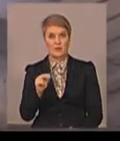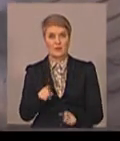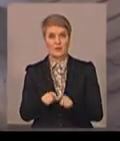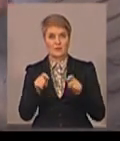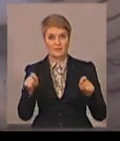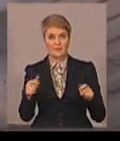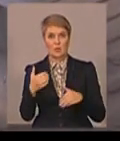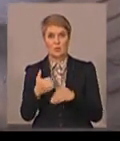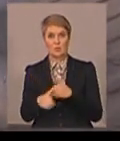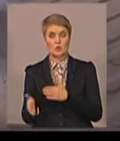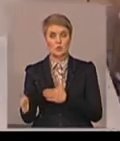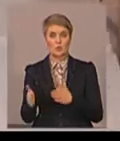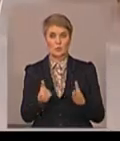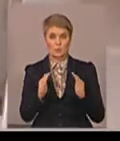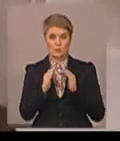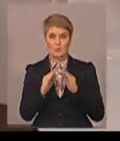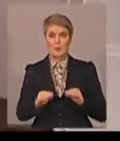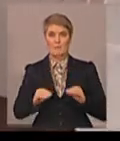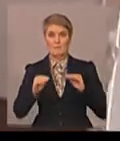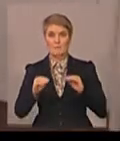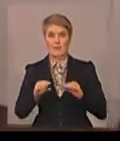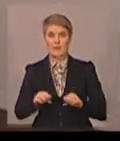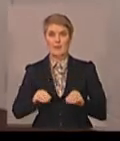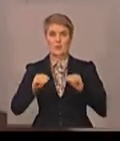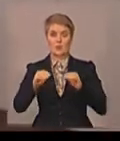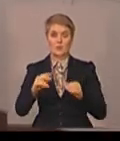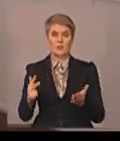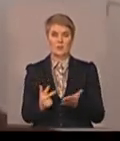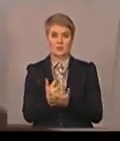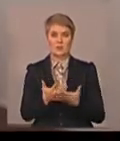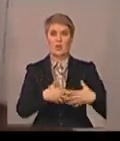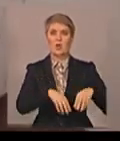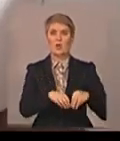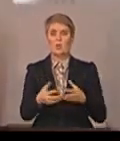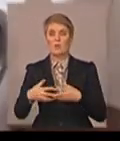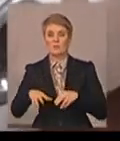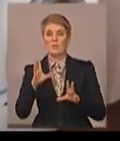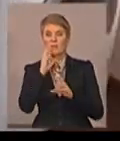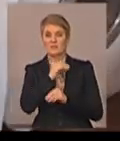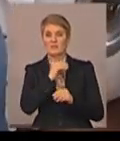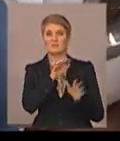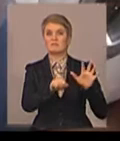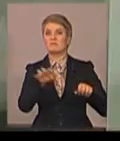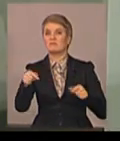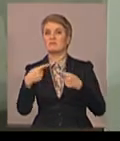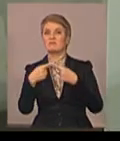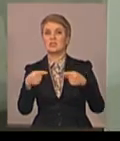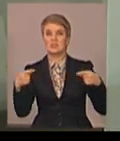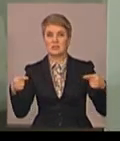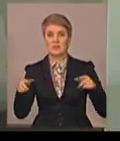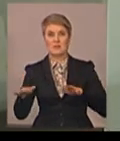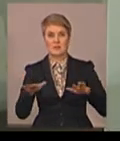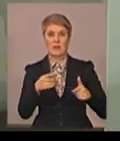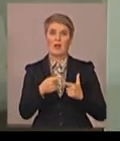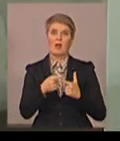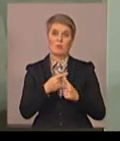вже готового приміщення переносили тричі. Тож родини переселенців встигли обжитися на інших місцях, а дехто взагалі повернувся